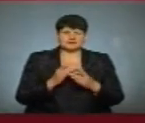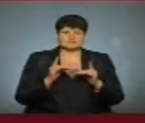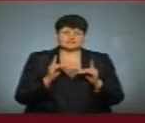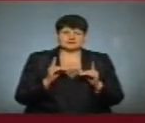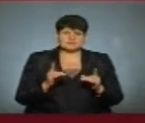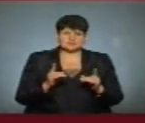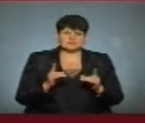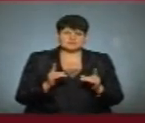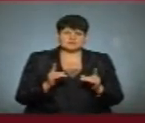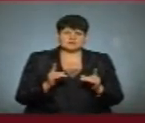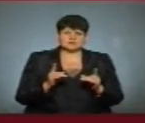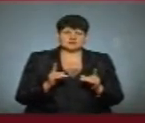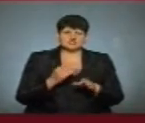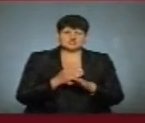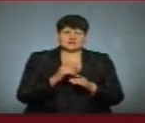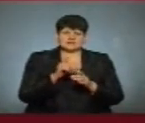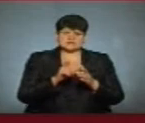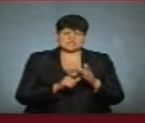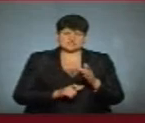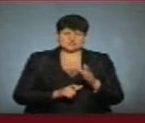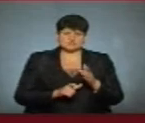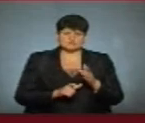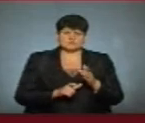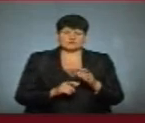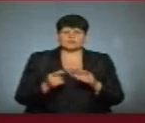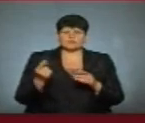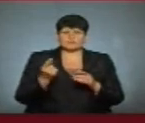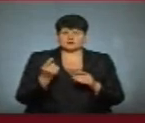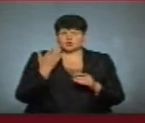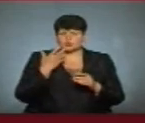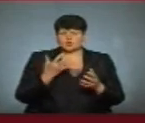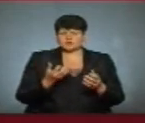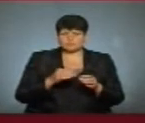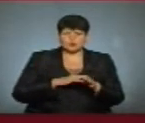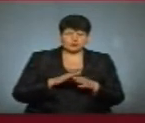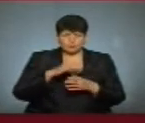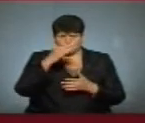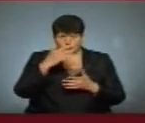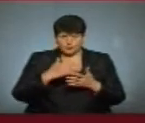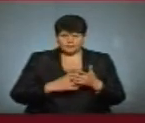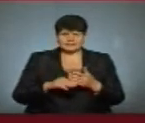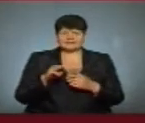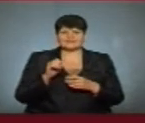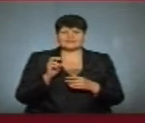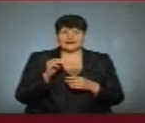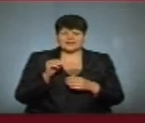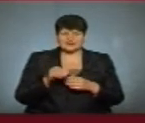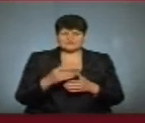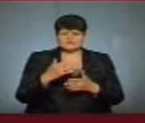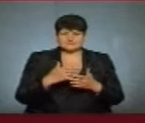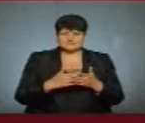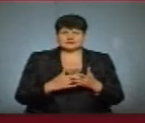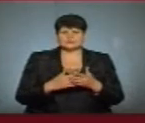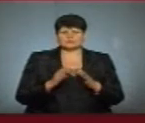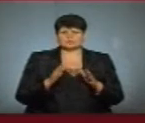вступна та резолютивна частина ухвали суду апеляційної станції. В першому, коли буде отримано повну редакцію, повний текст ухвали суду апеляційної станції,